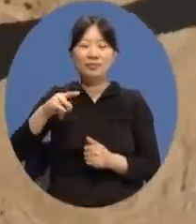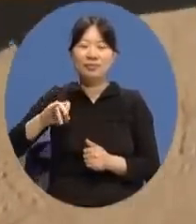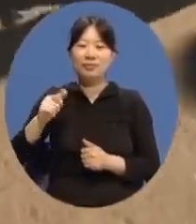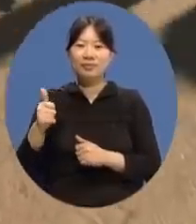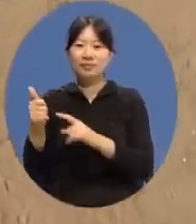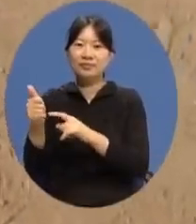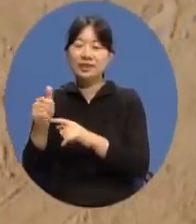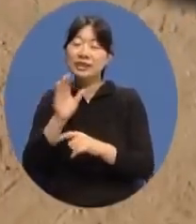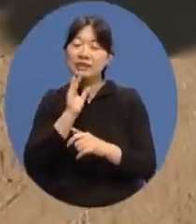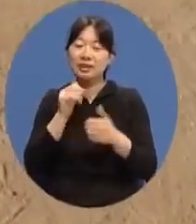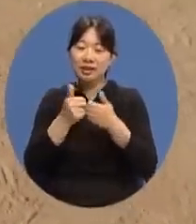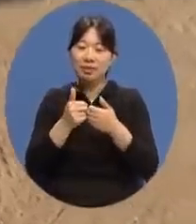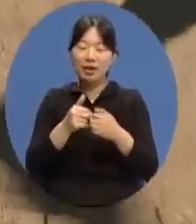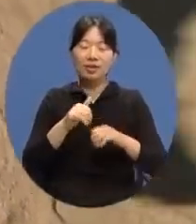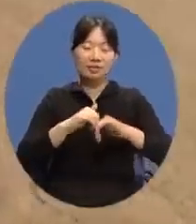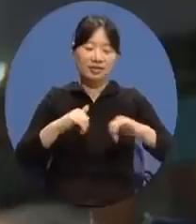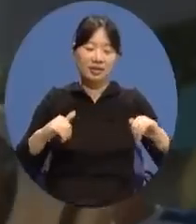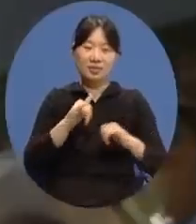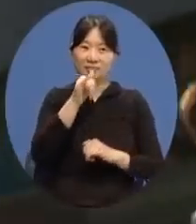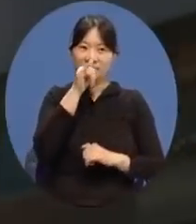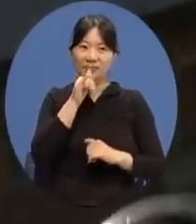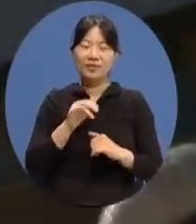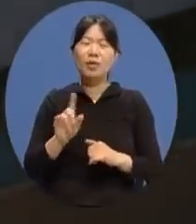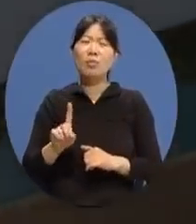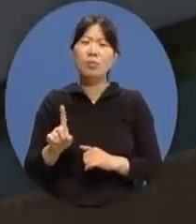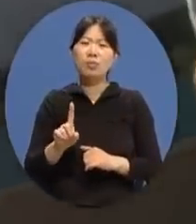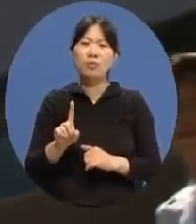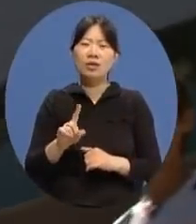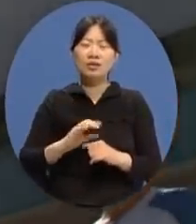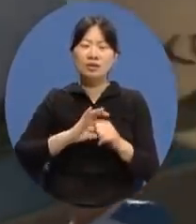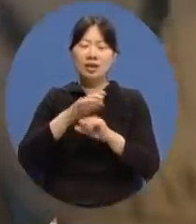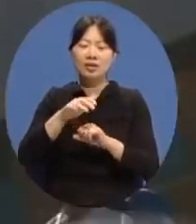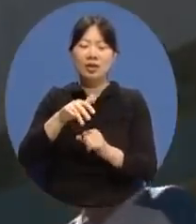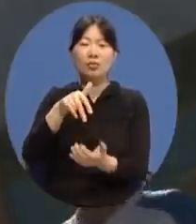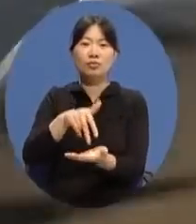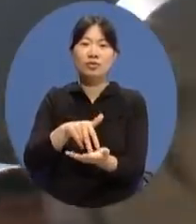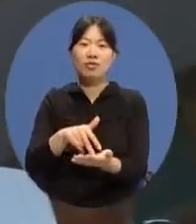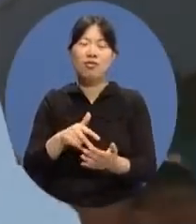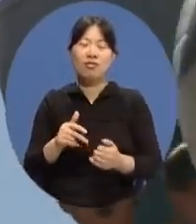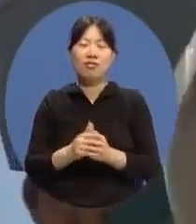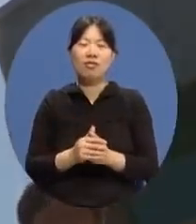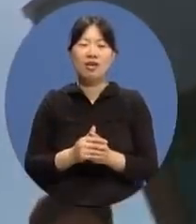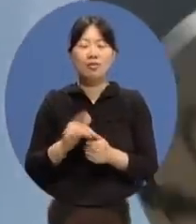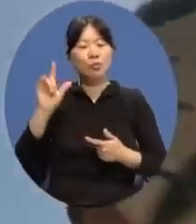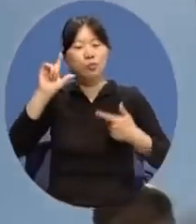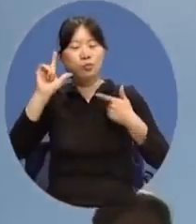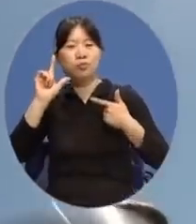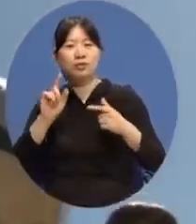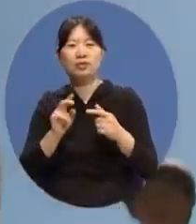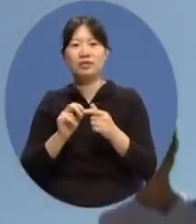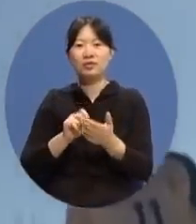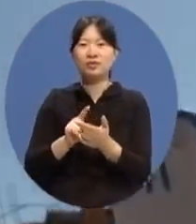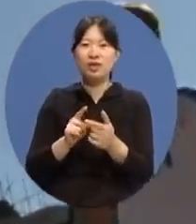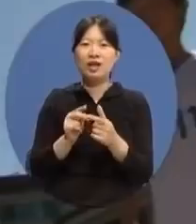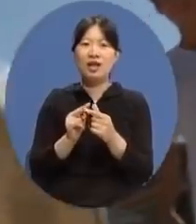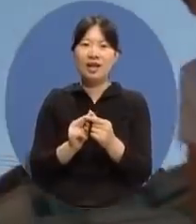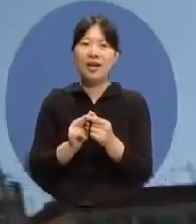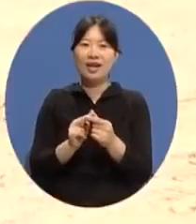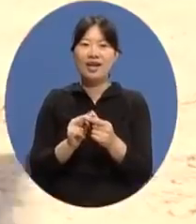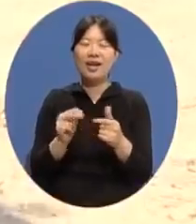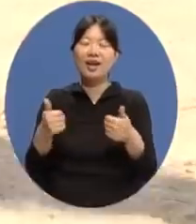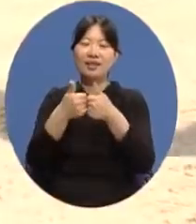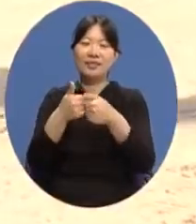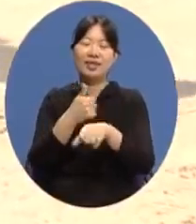상준이에게 진짜 라이벌은 따로 있습니다. 바로 세계 무대에서 내노라 하는 축구 선수들과 어깨를 당당히